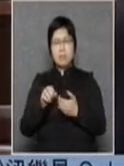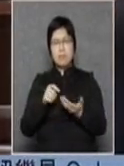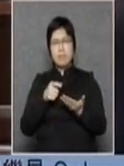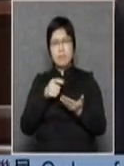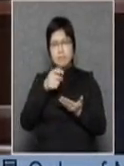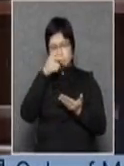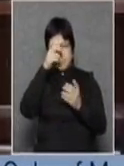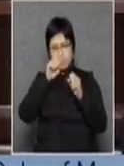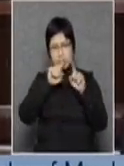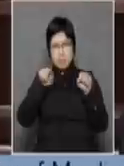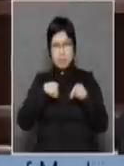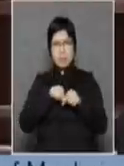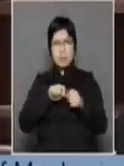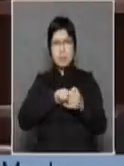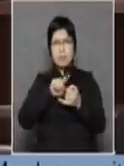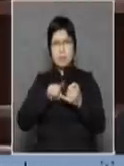结论应该是